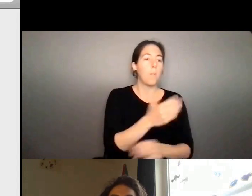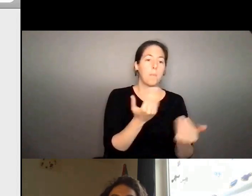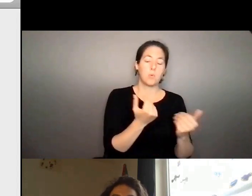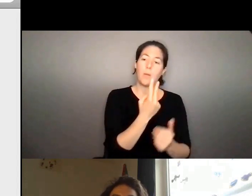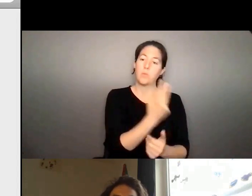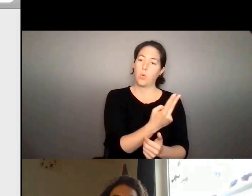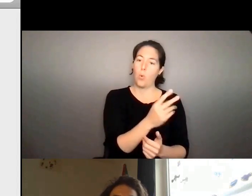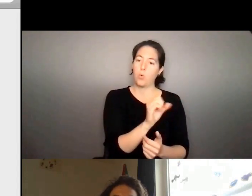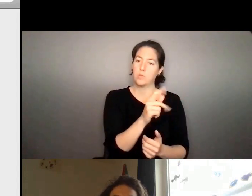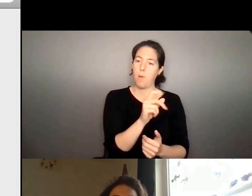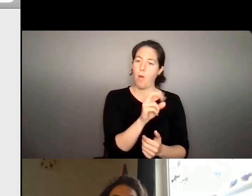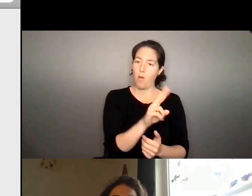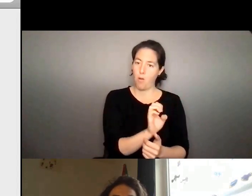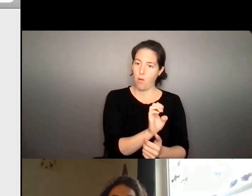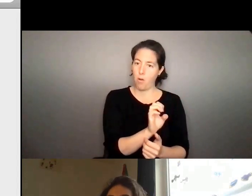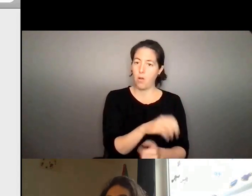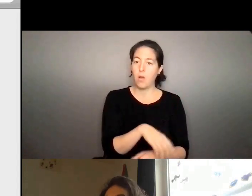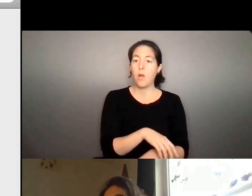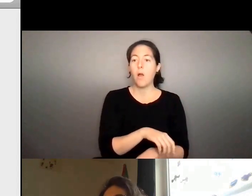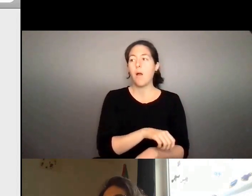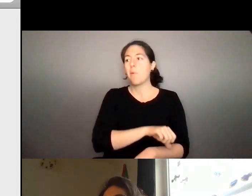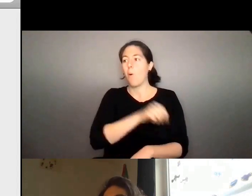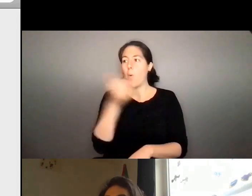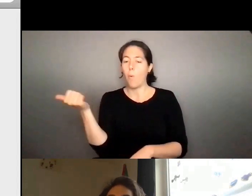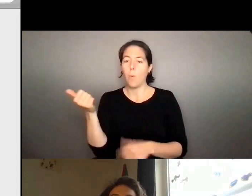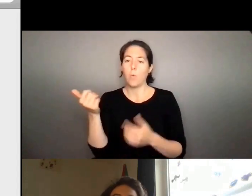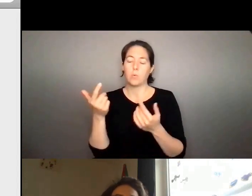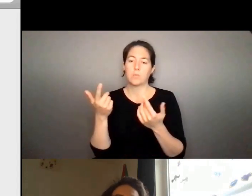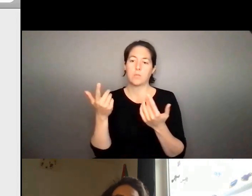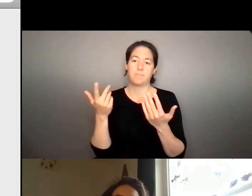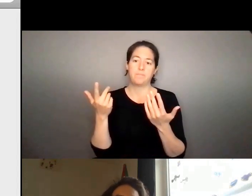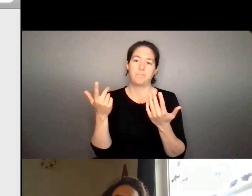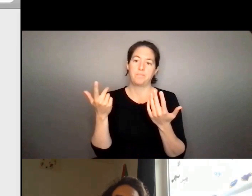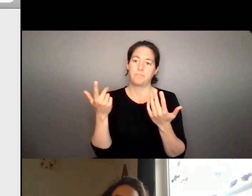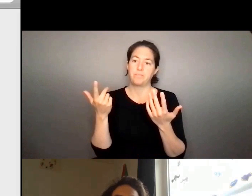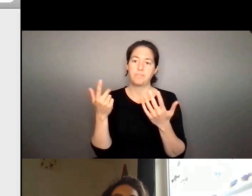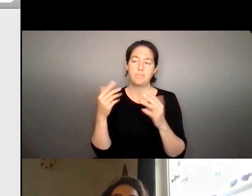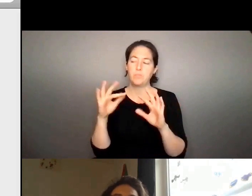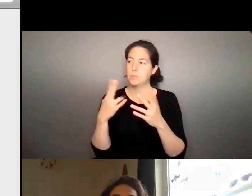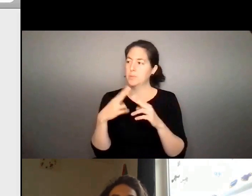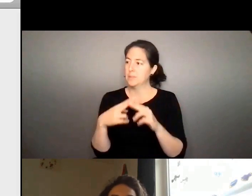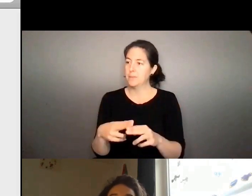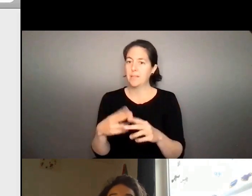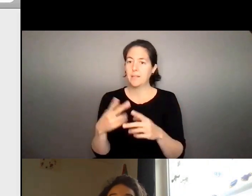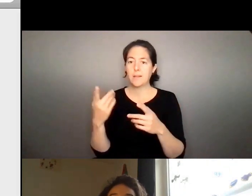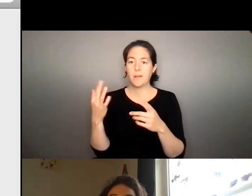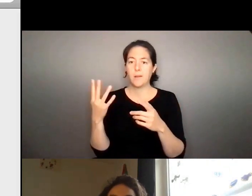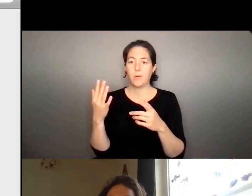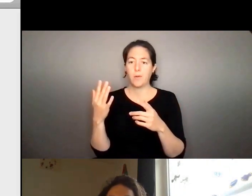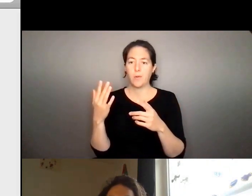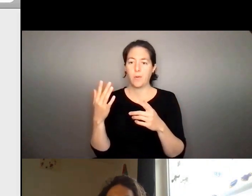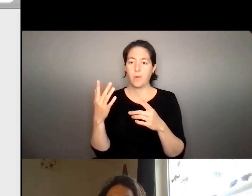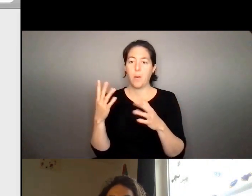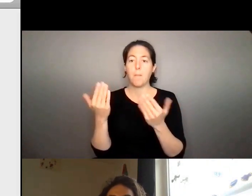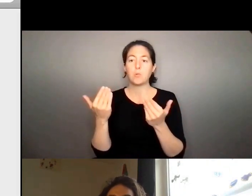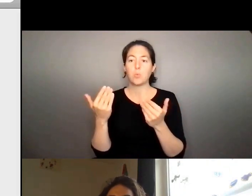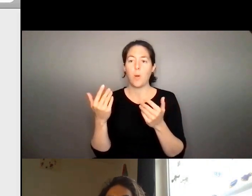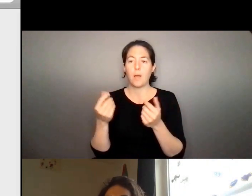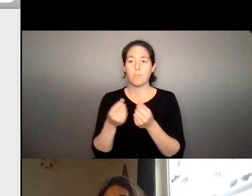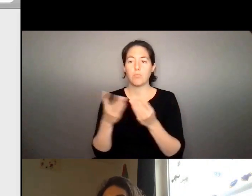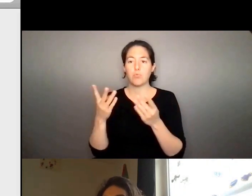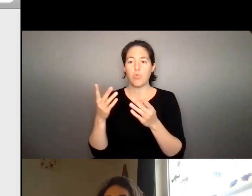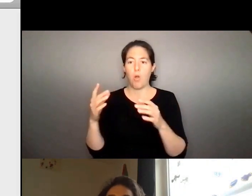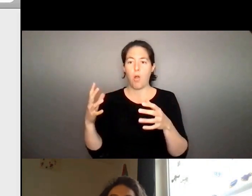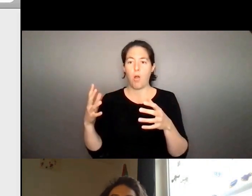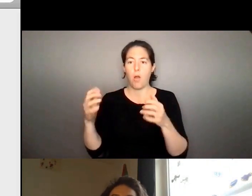puis certains vont avoir une complexité, qu'on appelle ça, en termes là, de partenaires de reproduction. Donc, ils vont